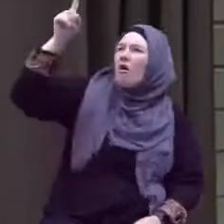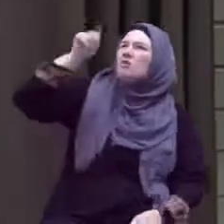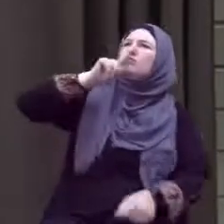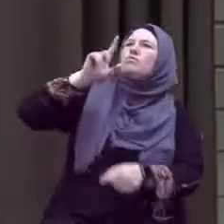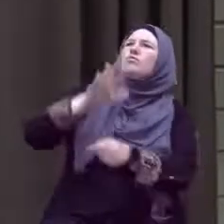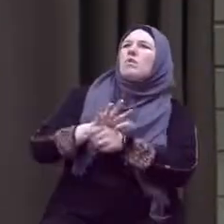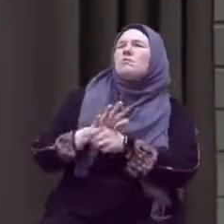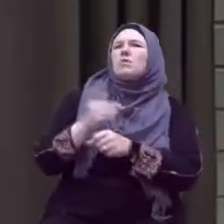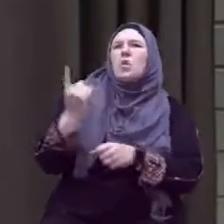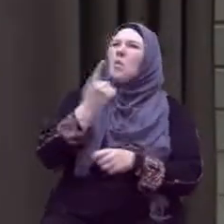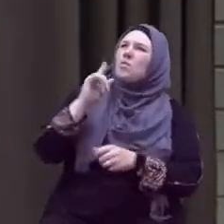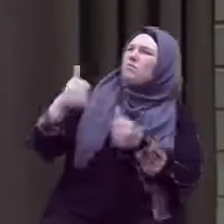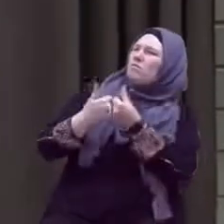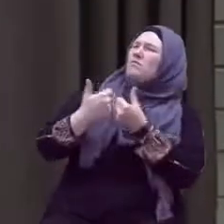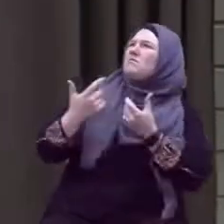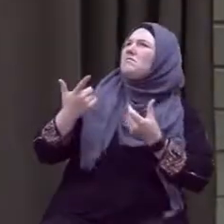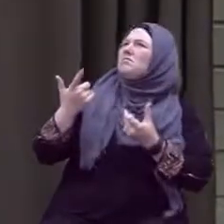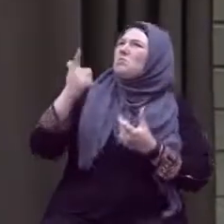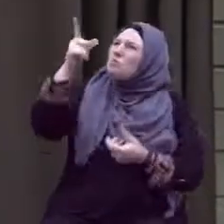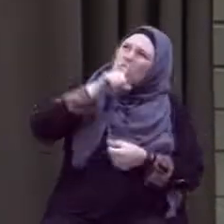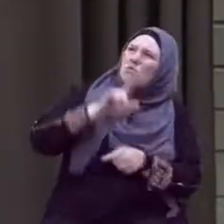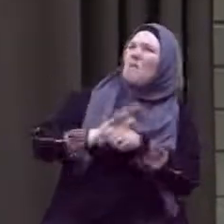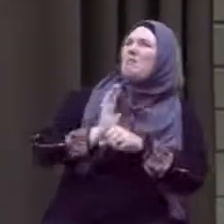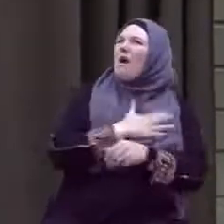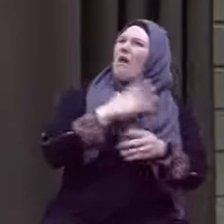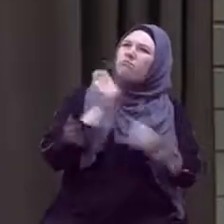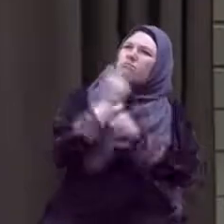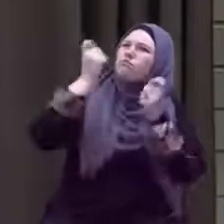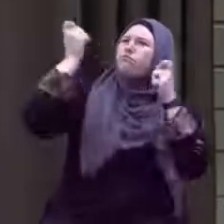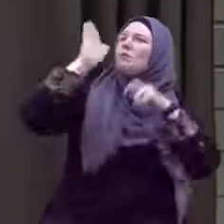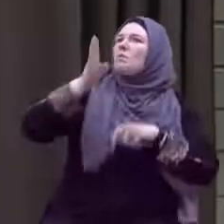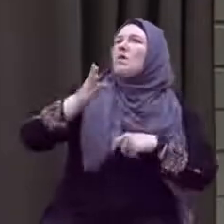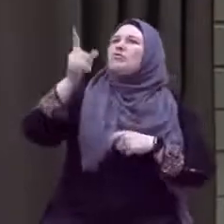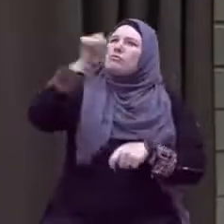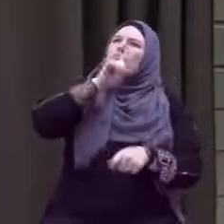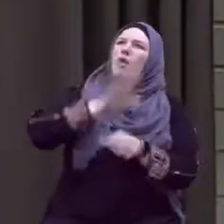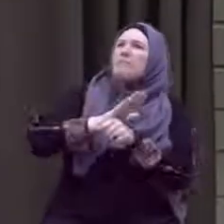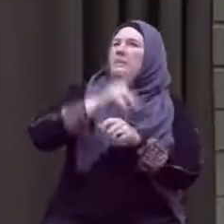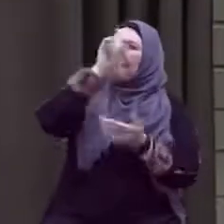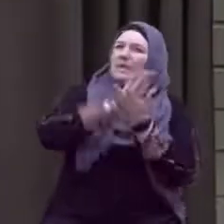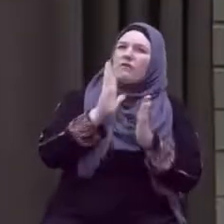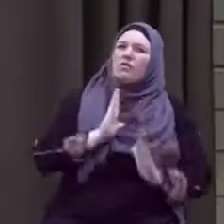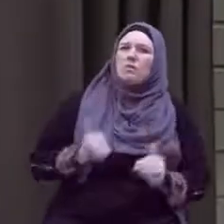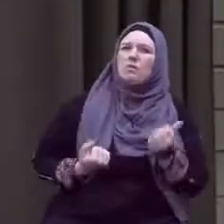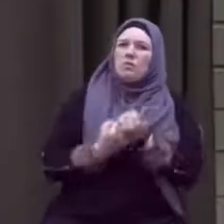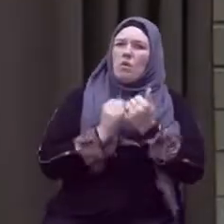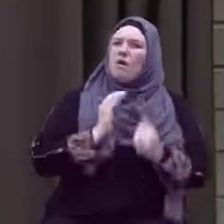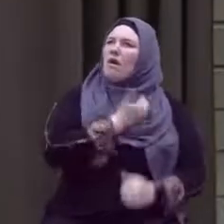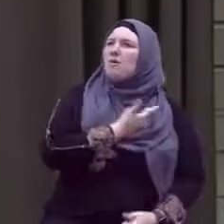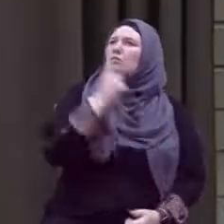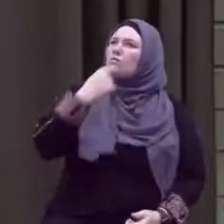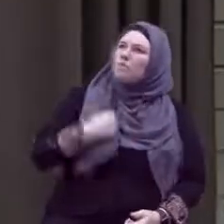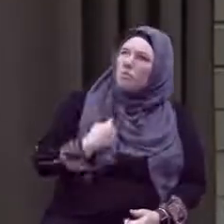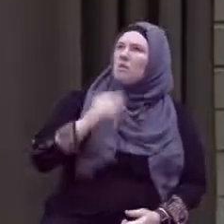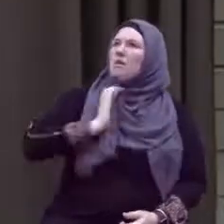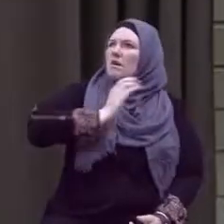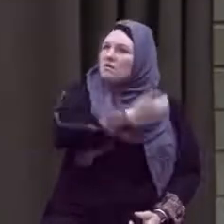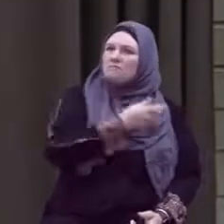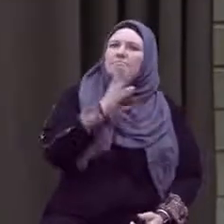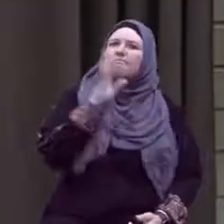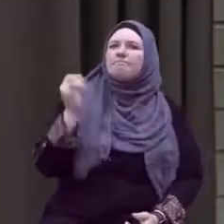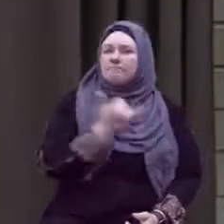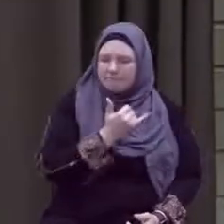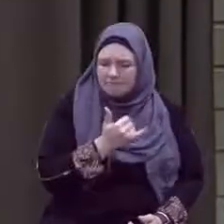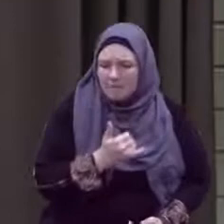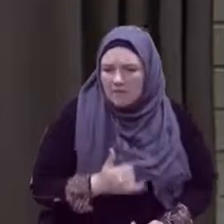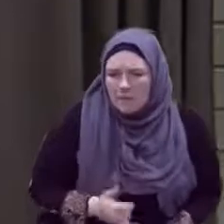the victory? You promised the believers that you stand with them. You told us, إن الله يدافع عن